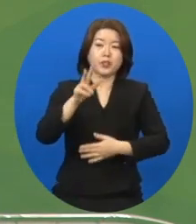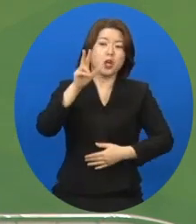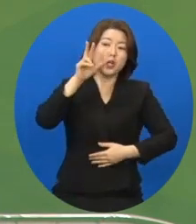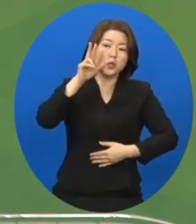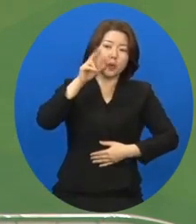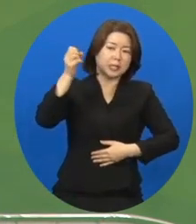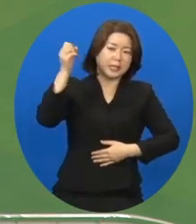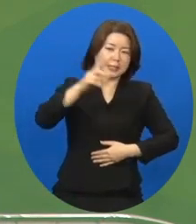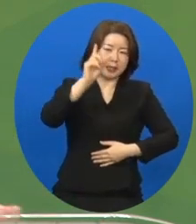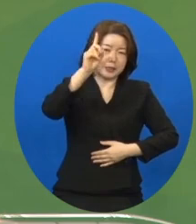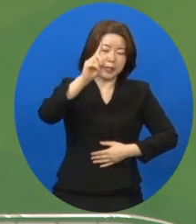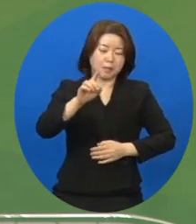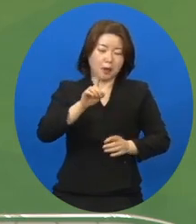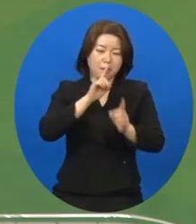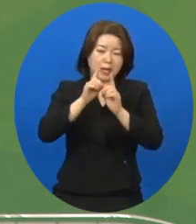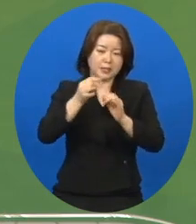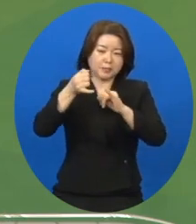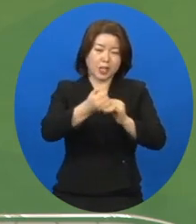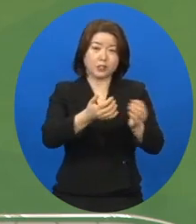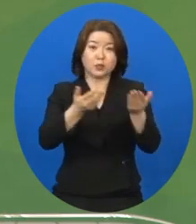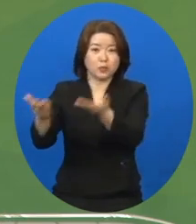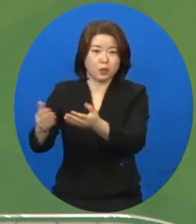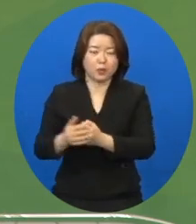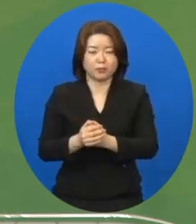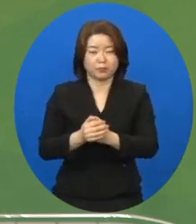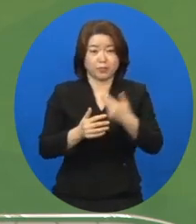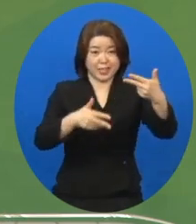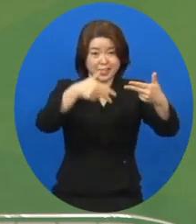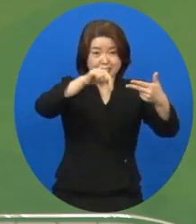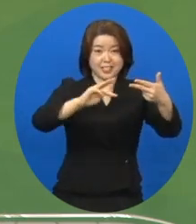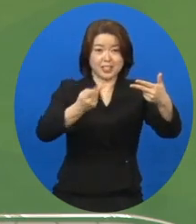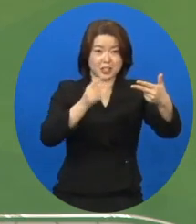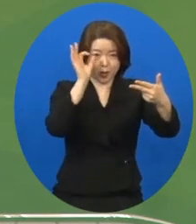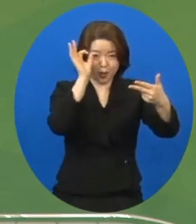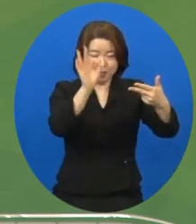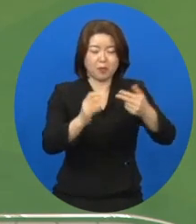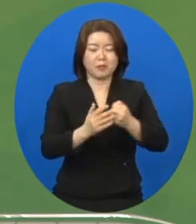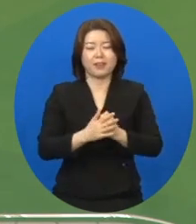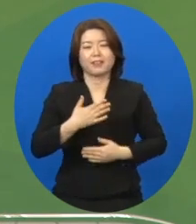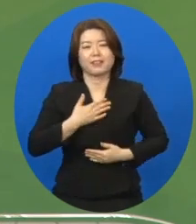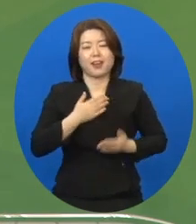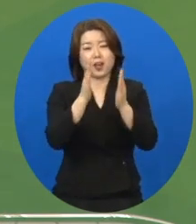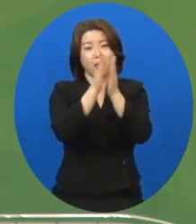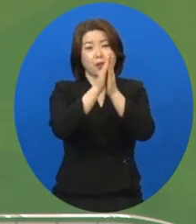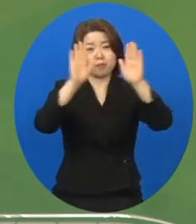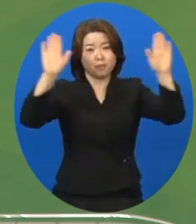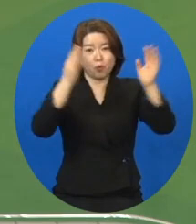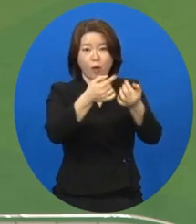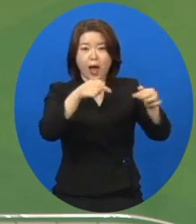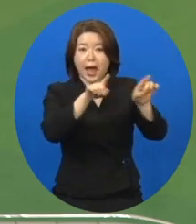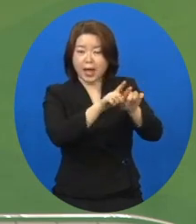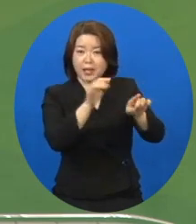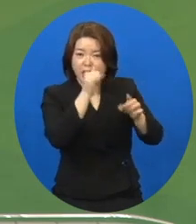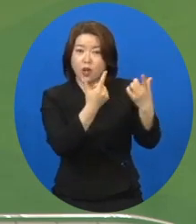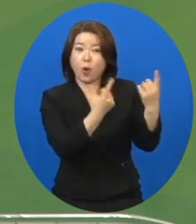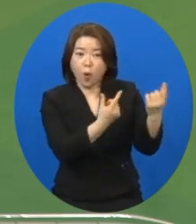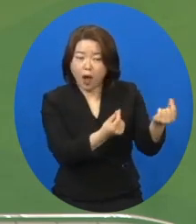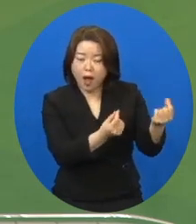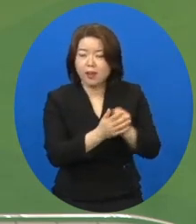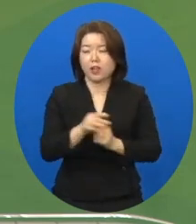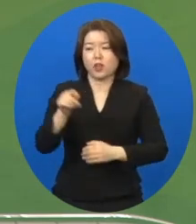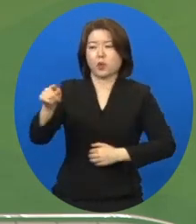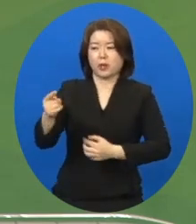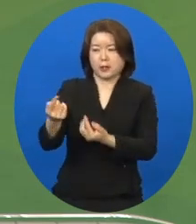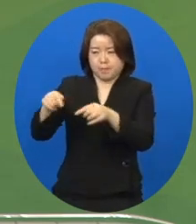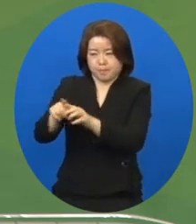한번 약속하십니다. 7절 말씀에 보면 내가 모세와 함께 있던 것처럼 너와 함께 있다는 사실을